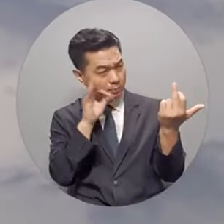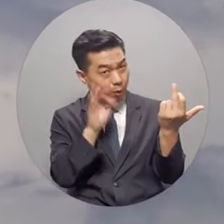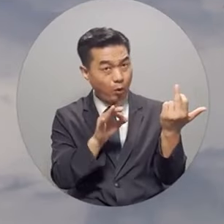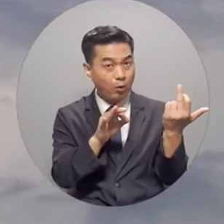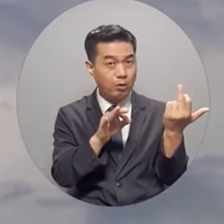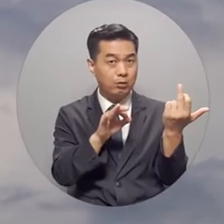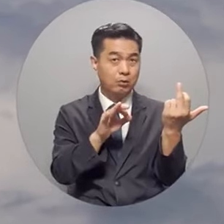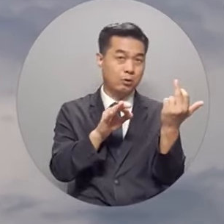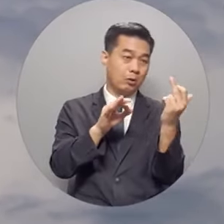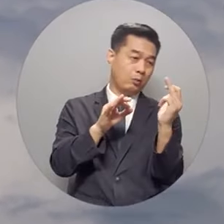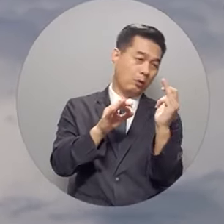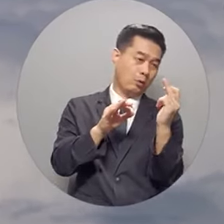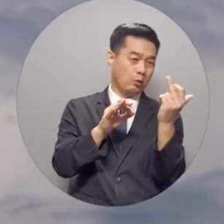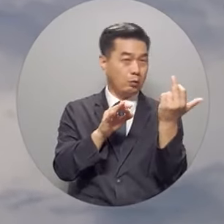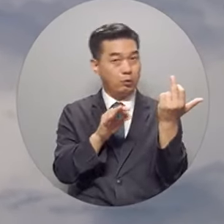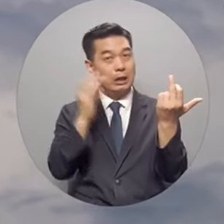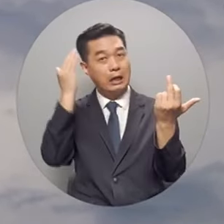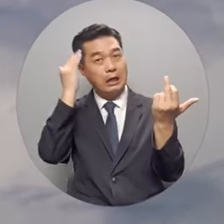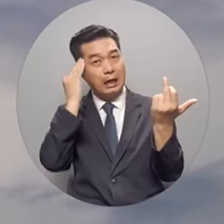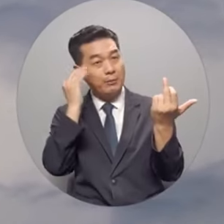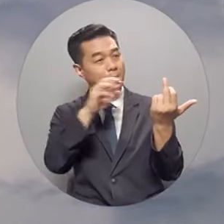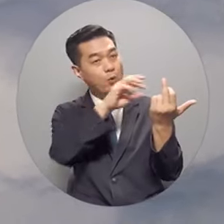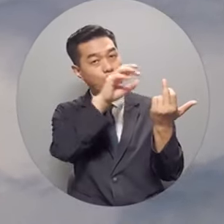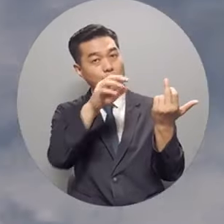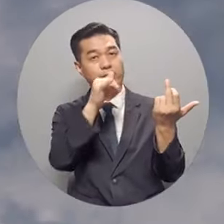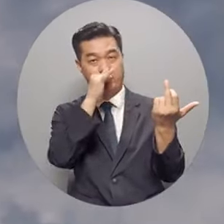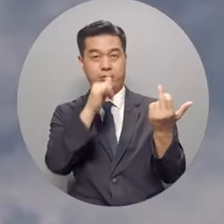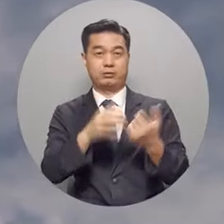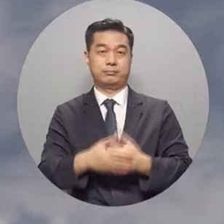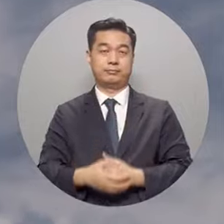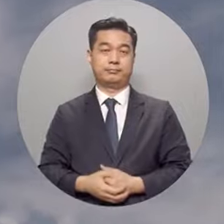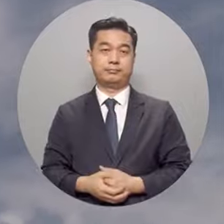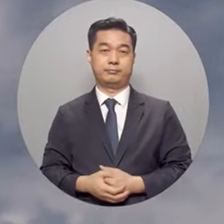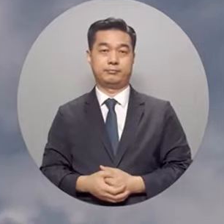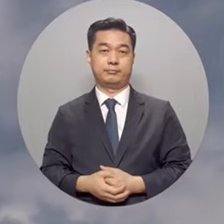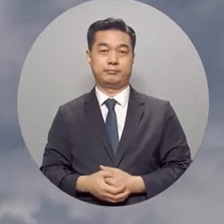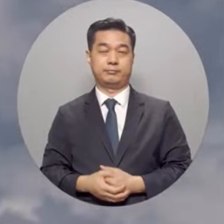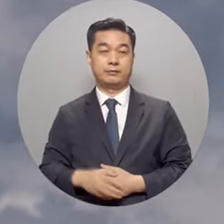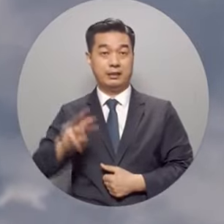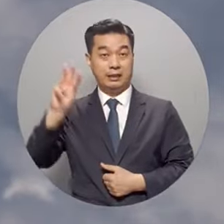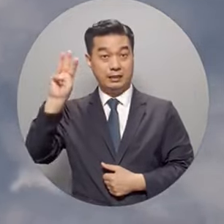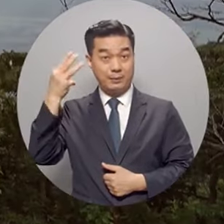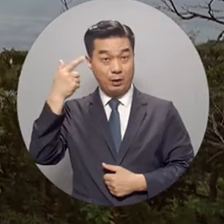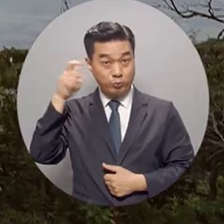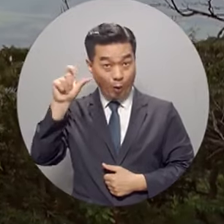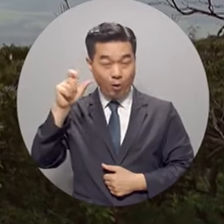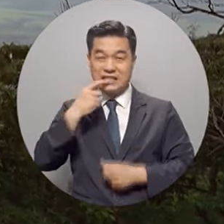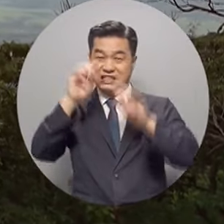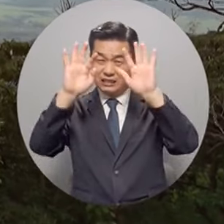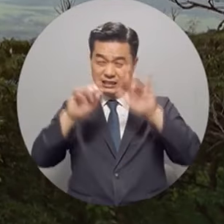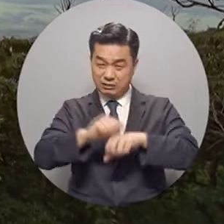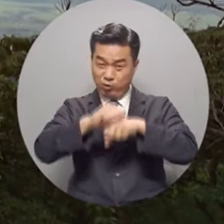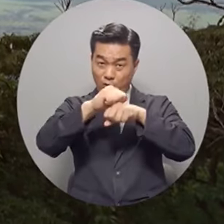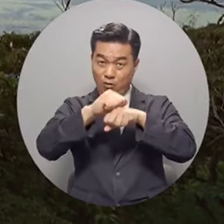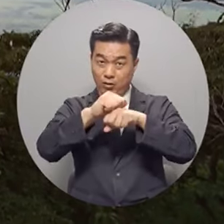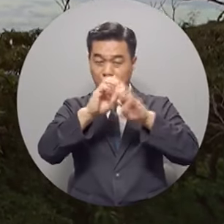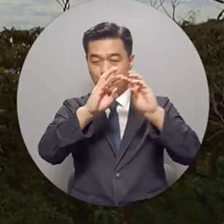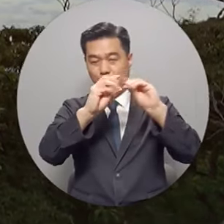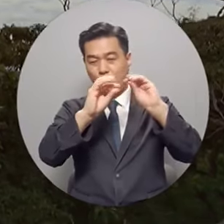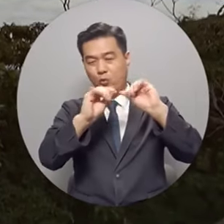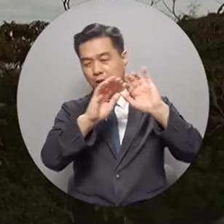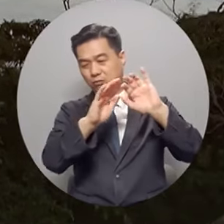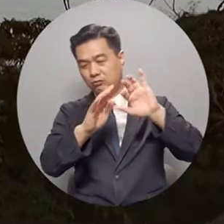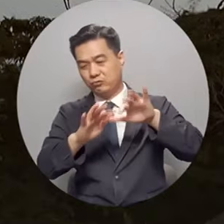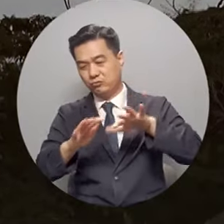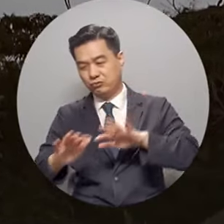보시면 군데군데 까만 바위들이 모습을 드러냈습니다. 만년설이 녹아내린 겁니다. 히말라야의 기후변화 속도는